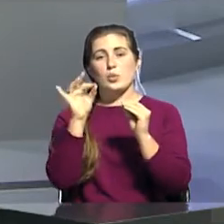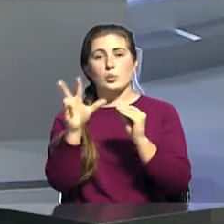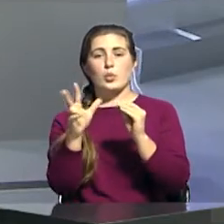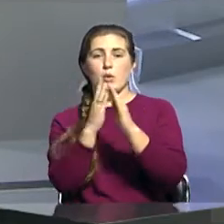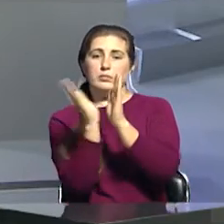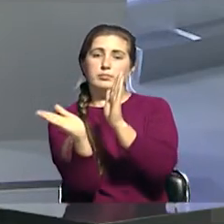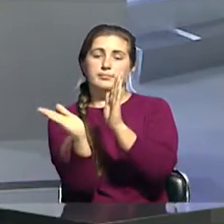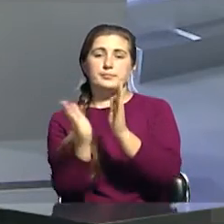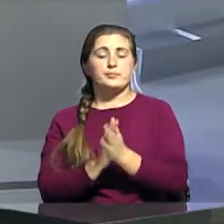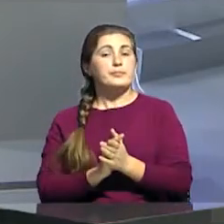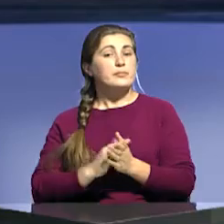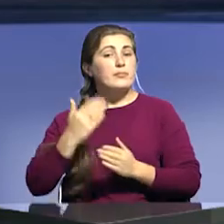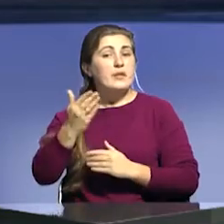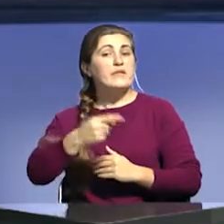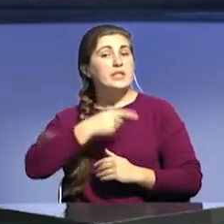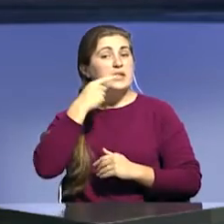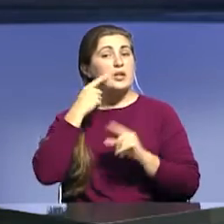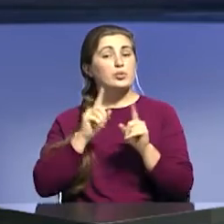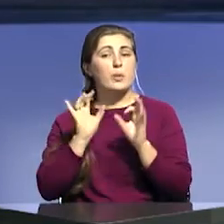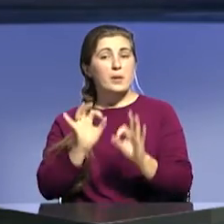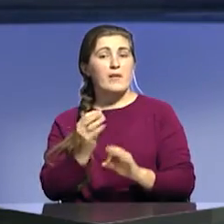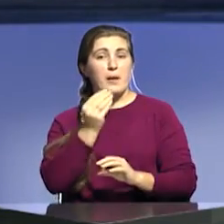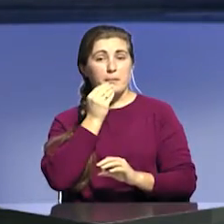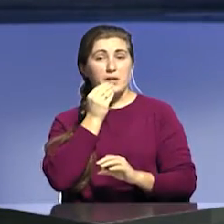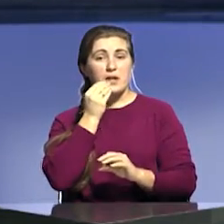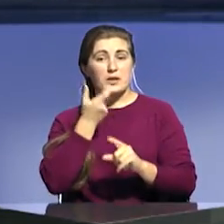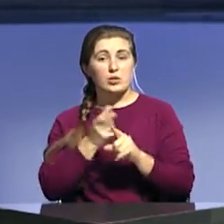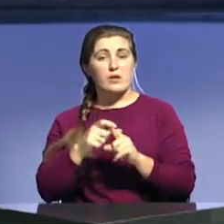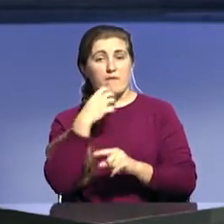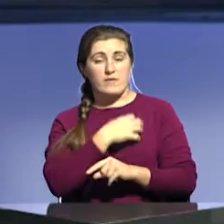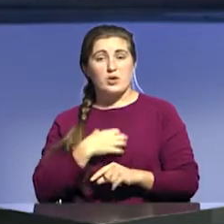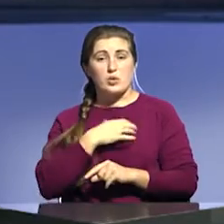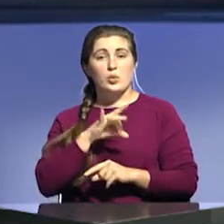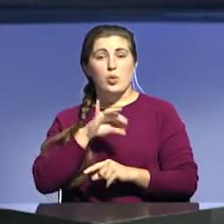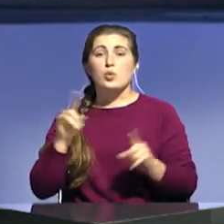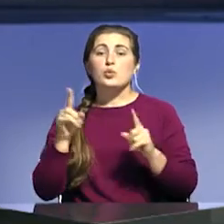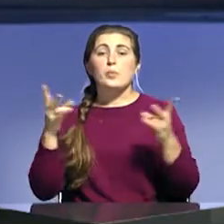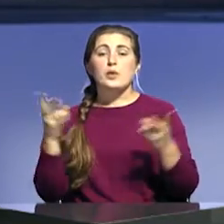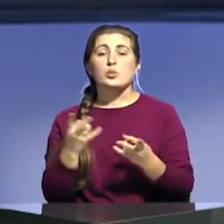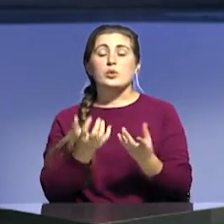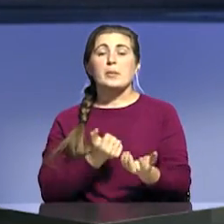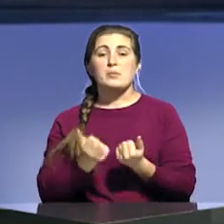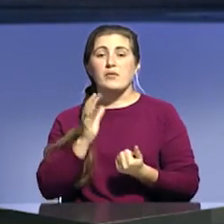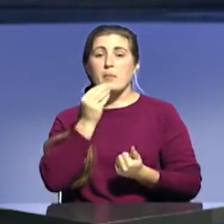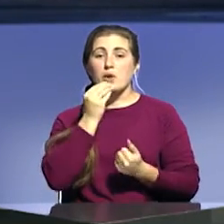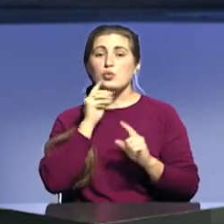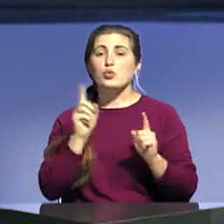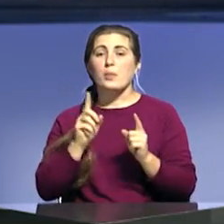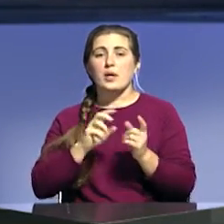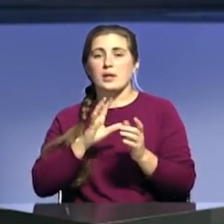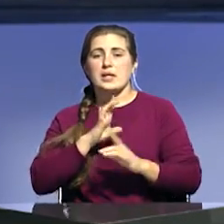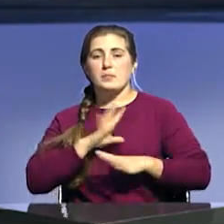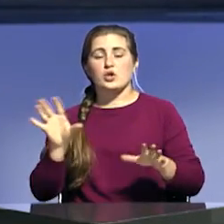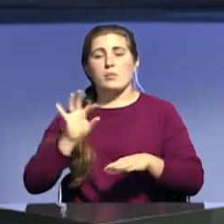дня. Кроме того, вы сказали, что правильное питание еще играет значительную роль. Вот что непосредственно нужно принимать в пищу для того, чтобы избежать